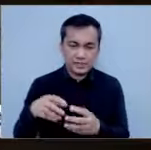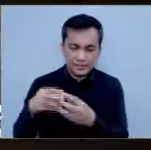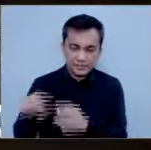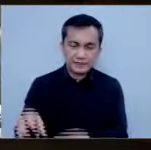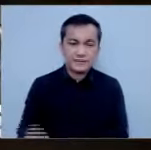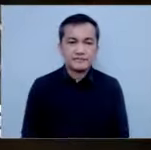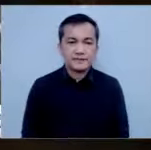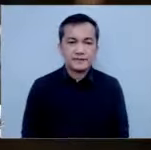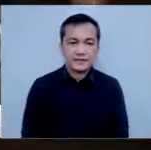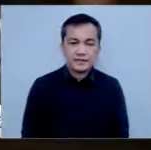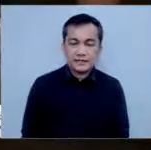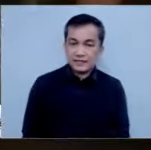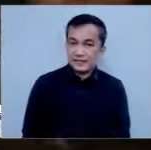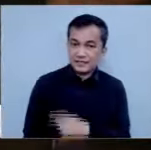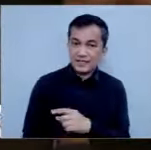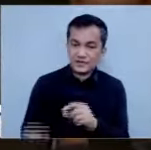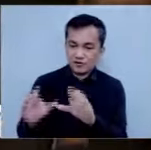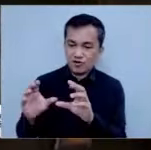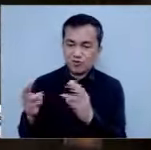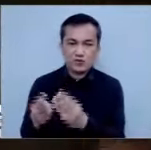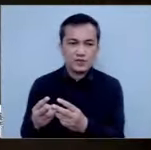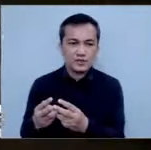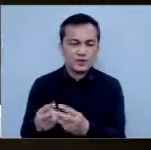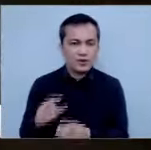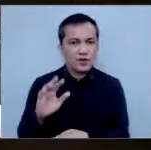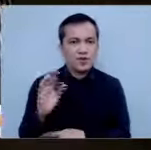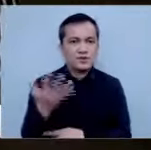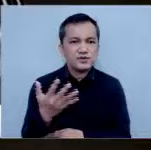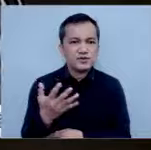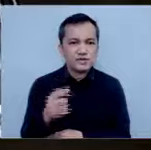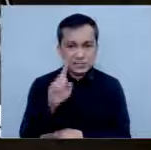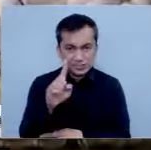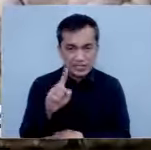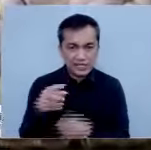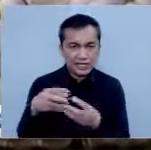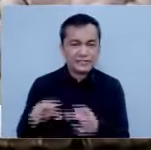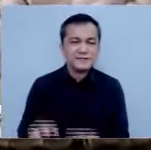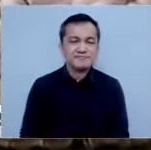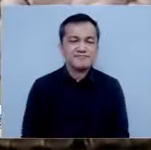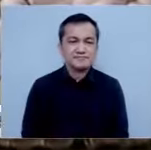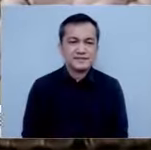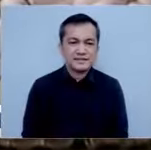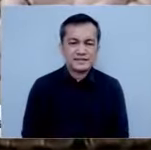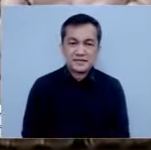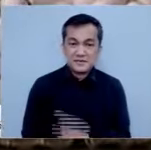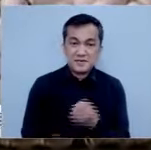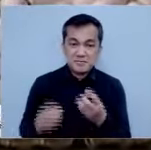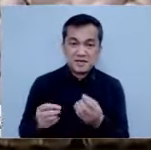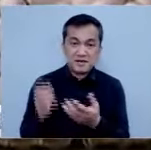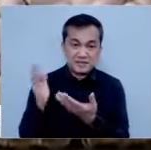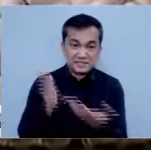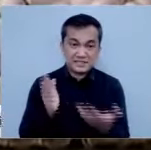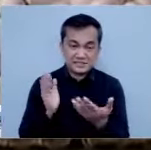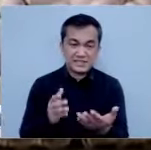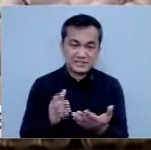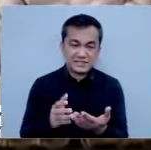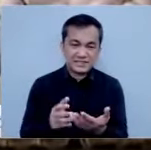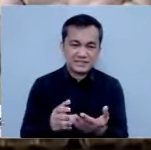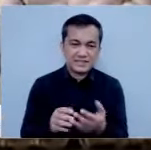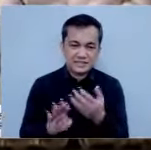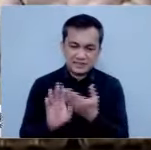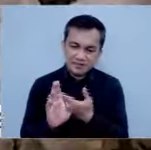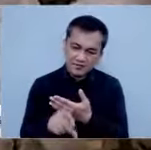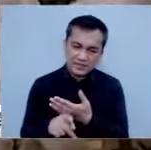Commonwealth Market, pinakamura sa ang 5 piso kada piraso ng itlog. Marami raw kasing supply ngayon, lalo na taysisibalika na